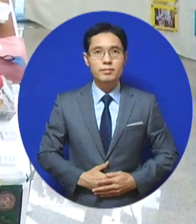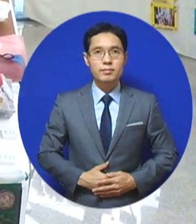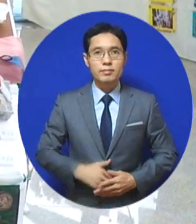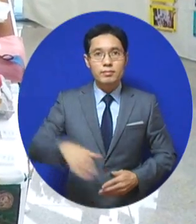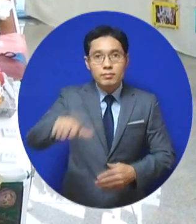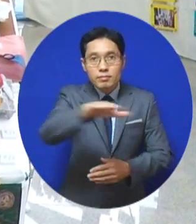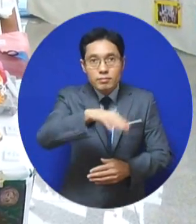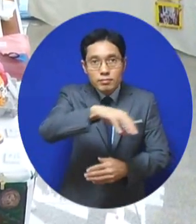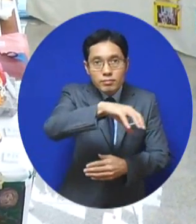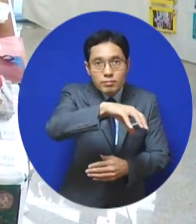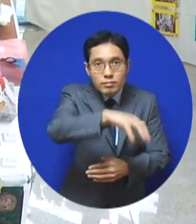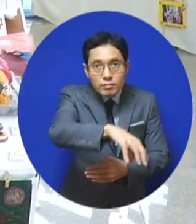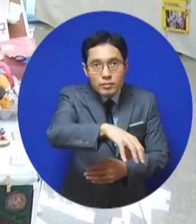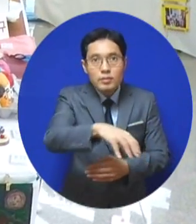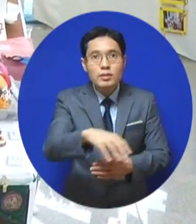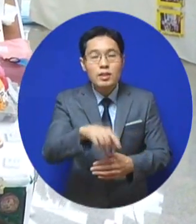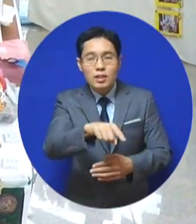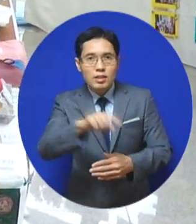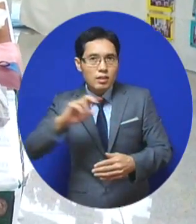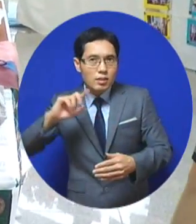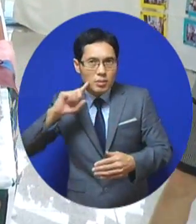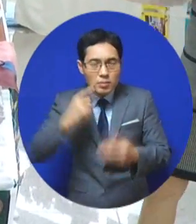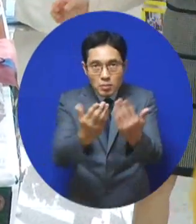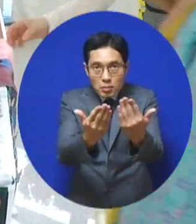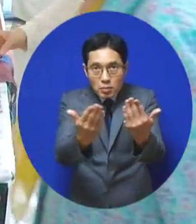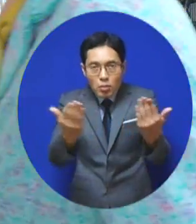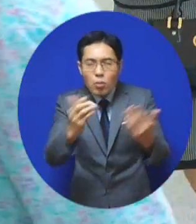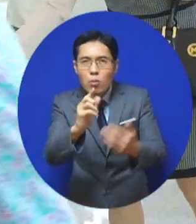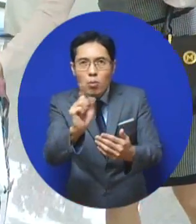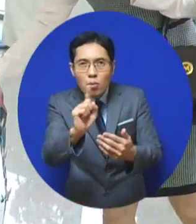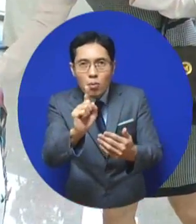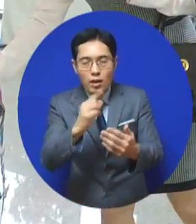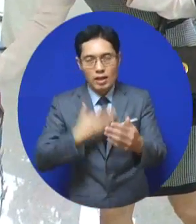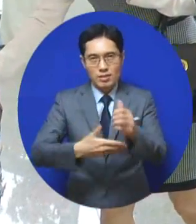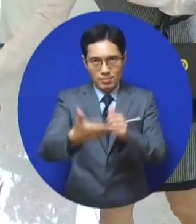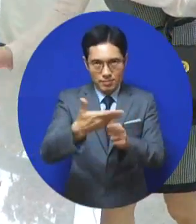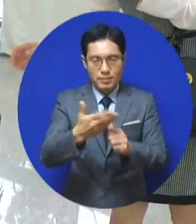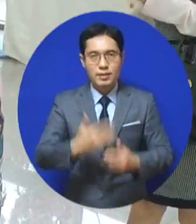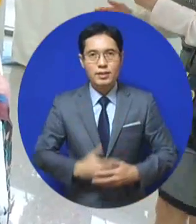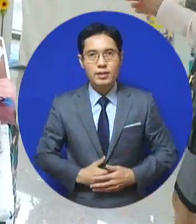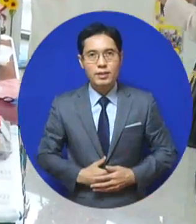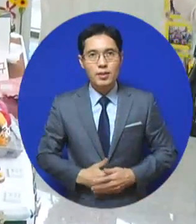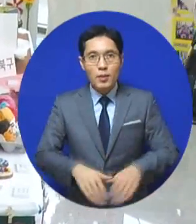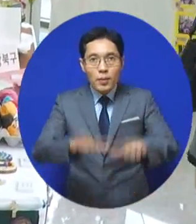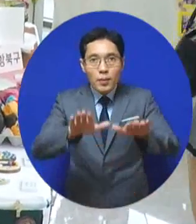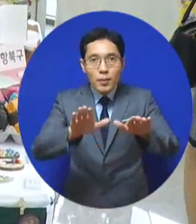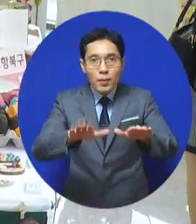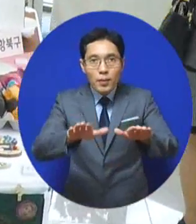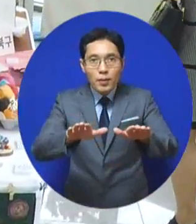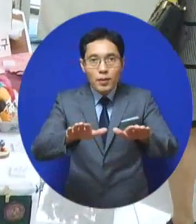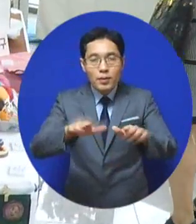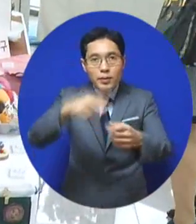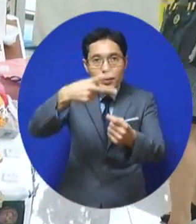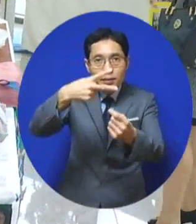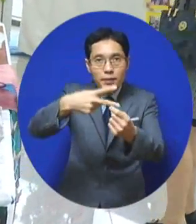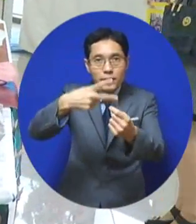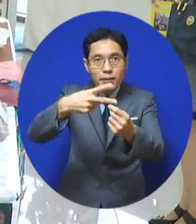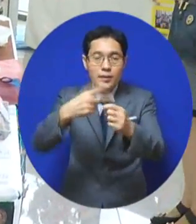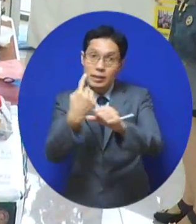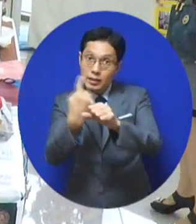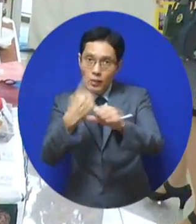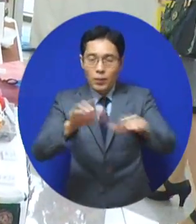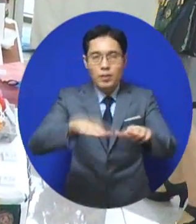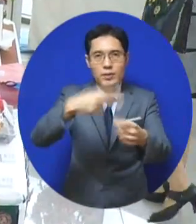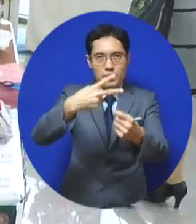우리 마을 예쁜 치매 쉼터 작품 전시회가 네네. 어떤 것인지 소개를 해주세요. 네. 아, 원래 두 번째로 작년에 이어서